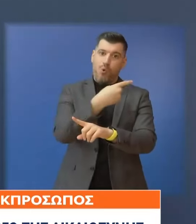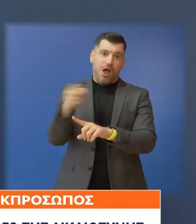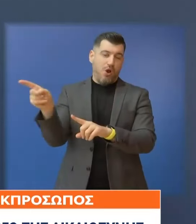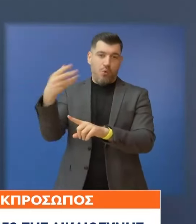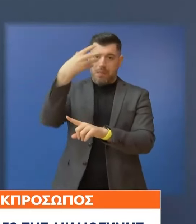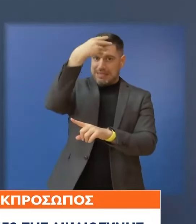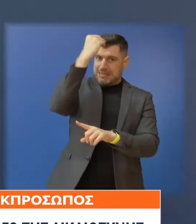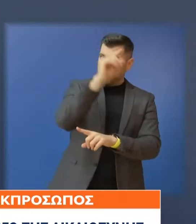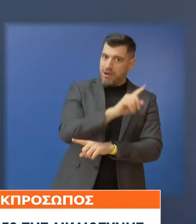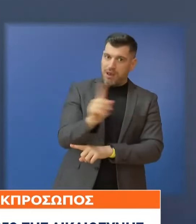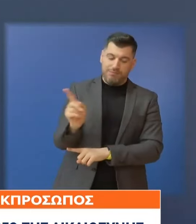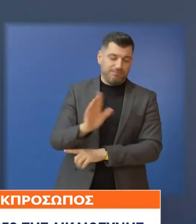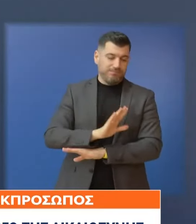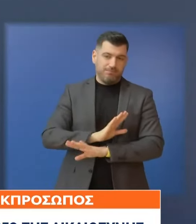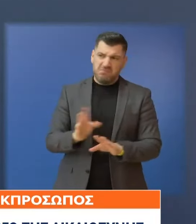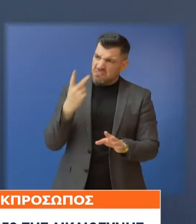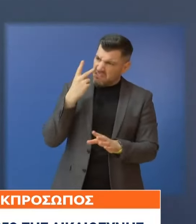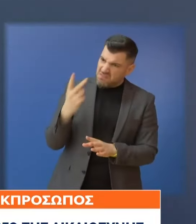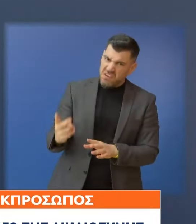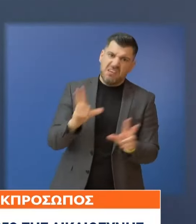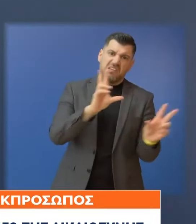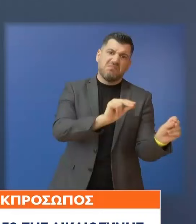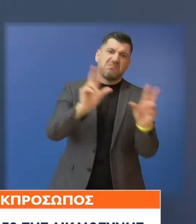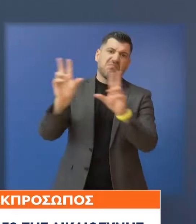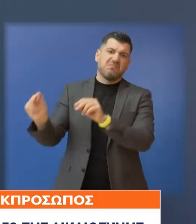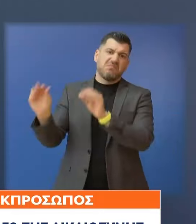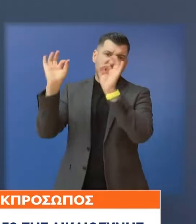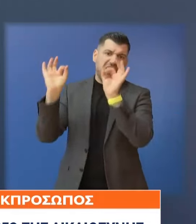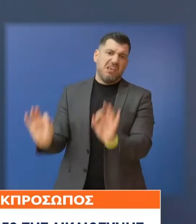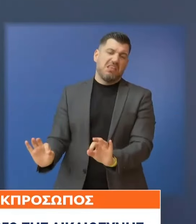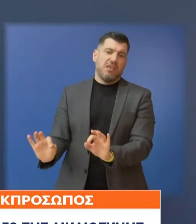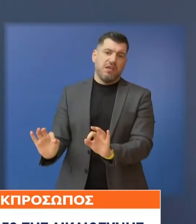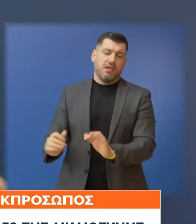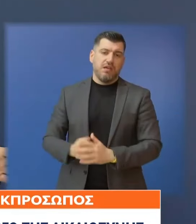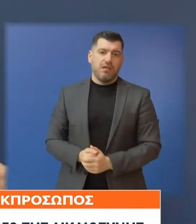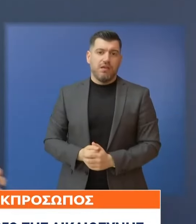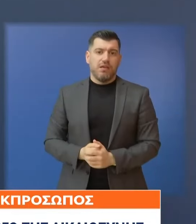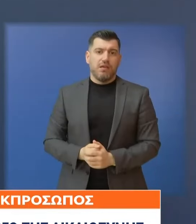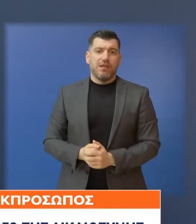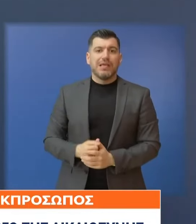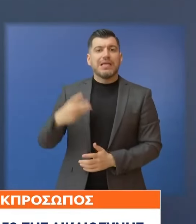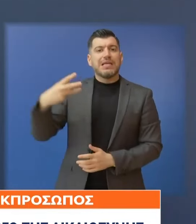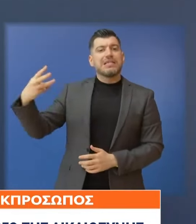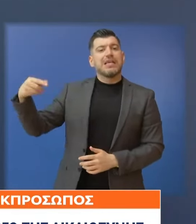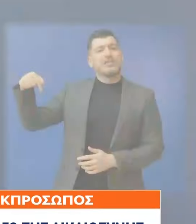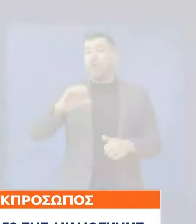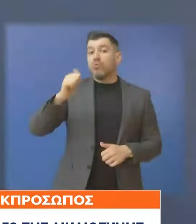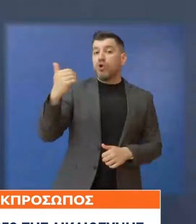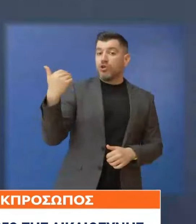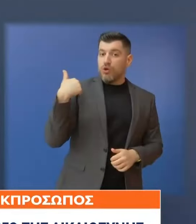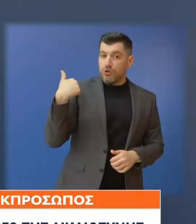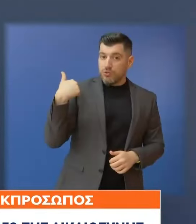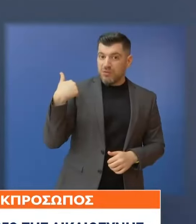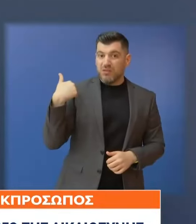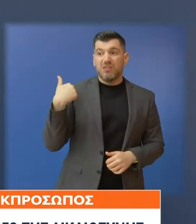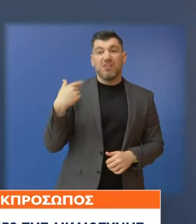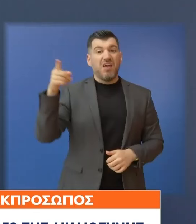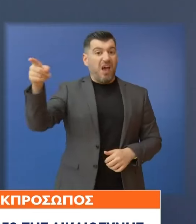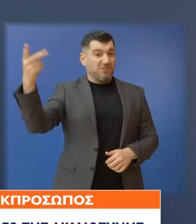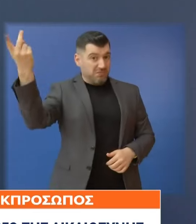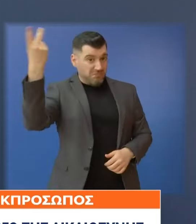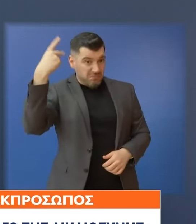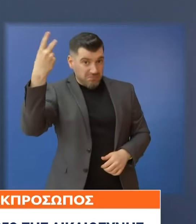μιλάμε όσο γίνεται απλά και κατανοητά, ο τωρινός ΣΥΡΙΖΑ στον προηγούμενο ΣΥΡΙΖΑ. Ένα πράγμα είναι, στο σπίτι του κρεμασμένου